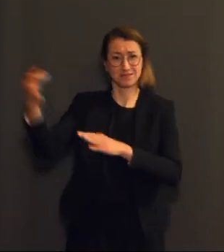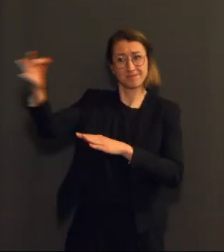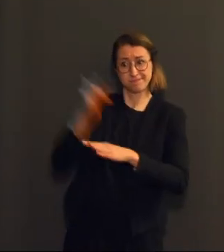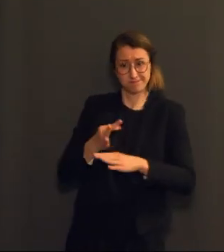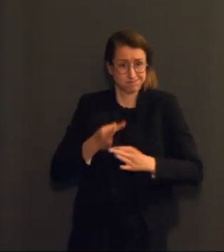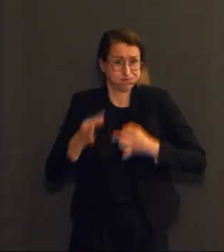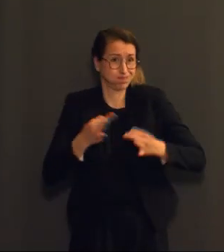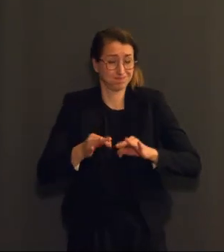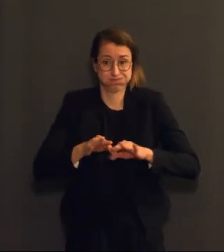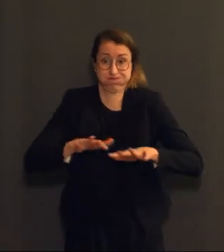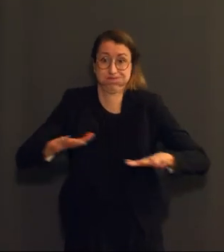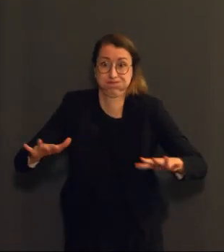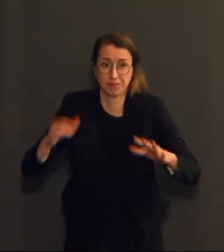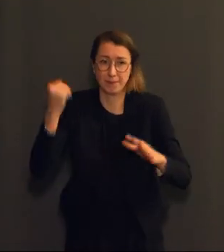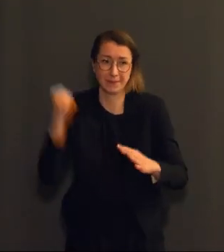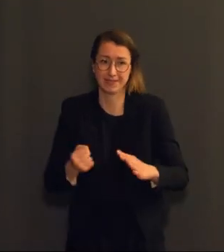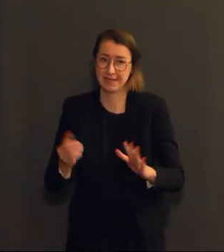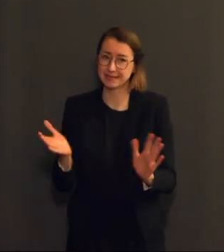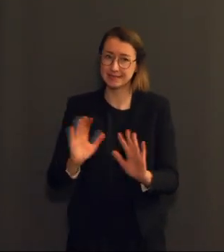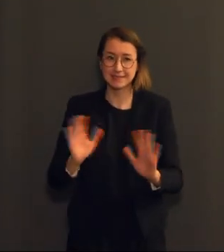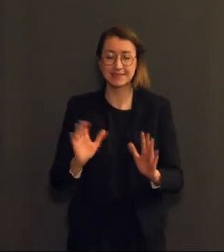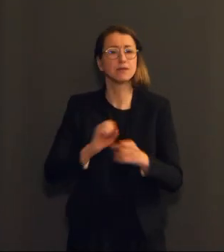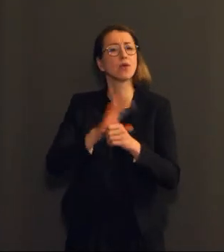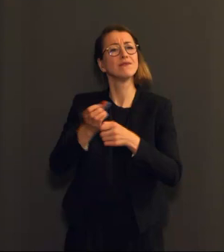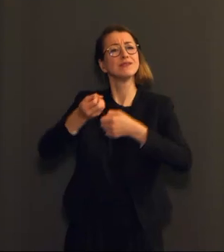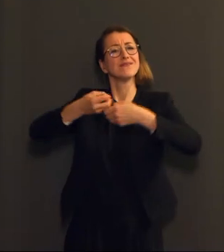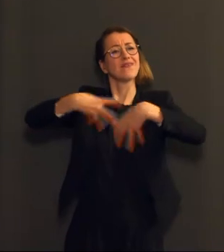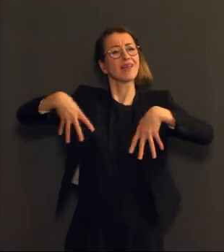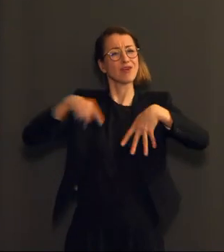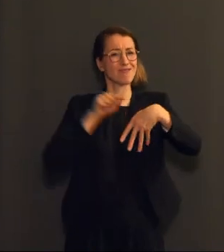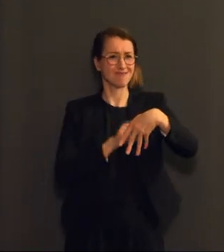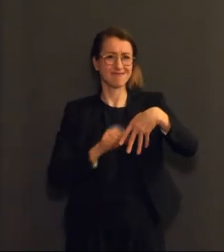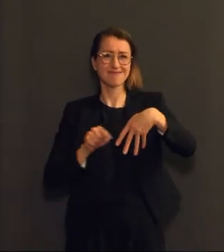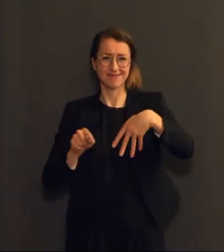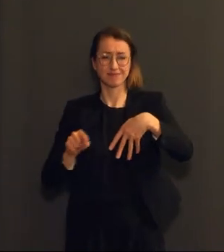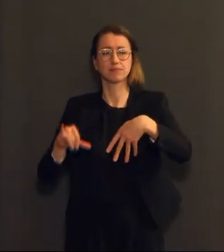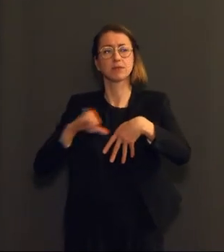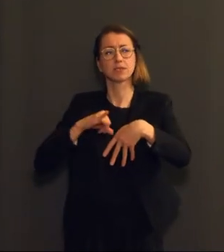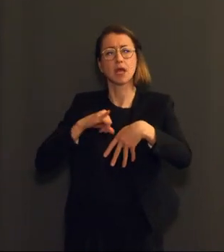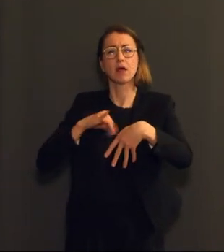déjà des souches présentes chez nous. On le sait, 5% à peu près sont des variants sud-africains,